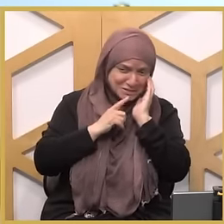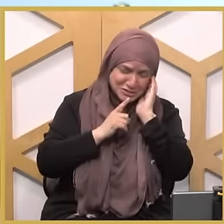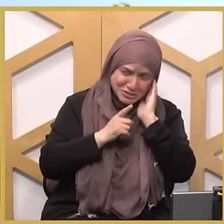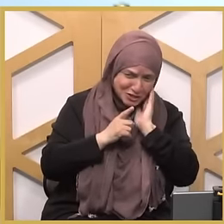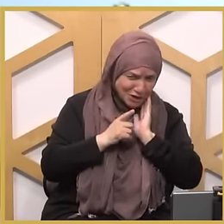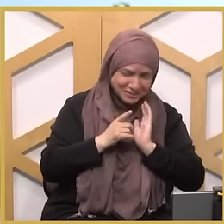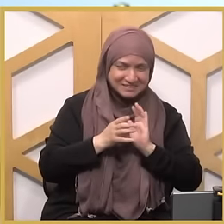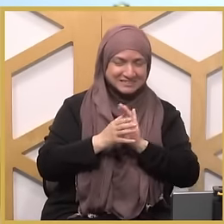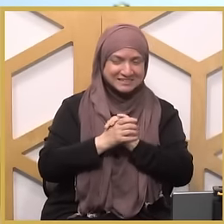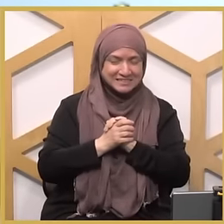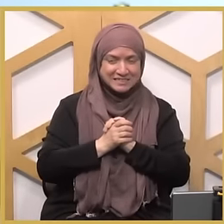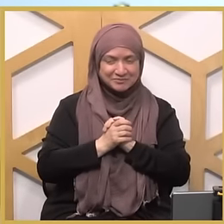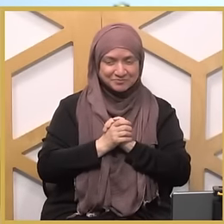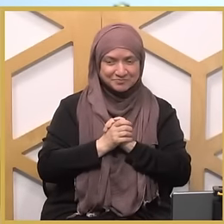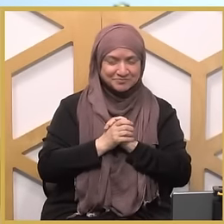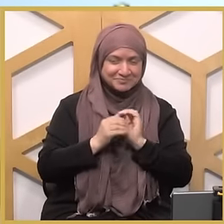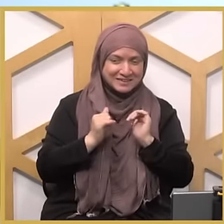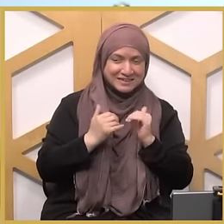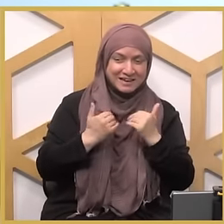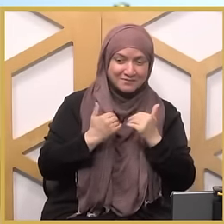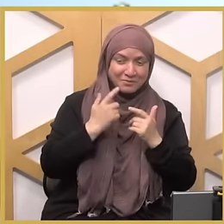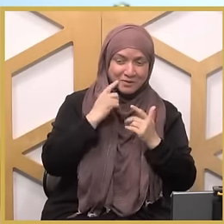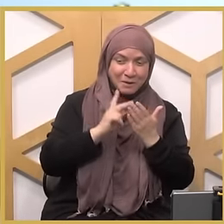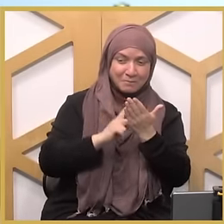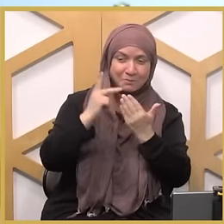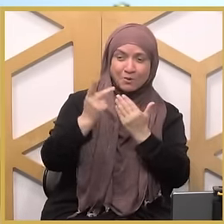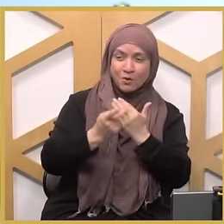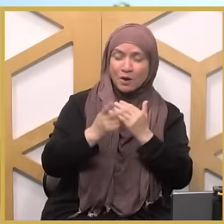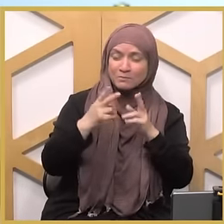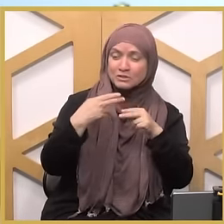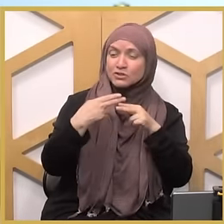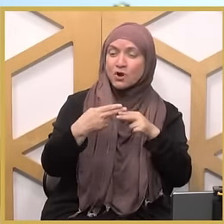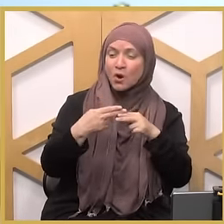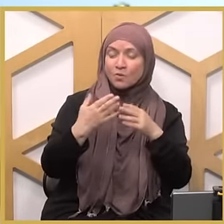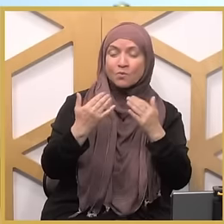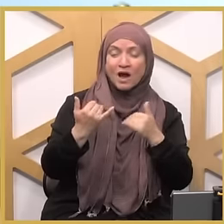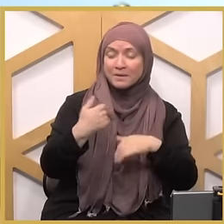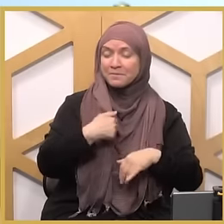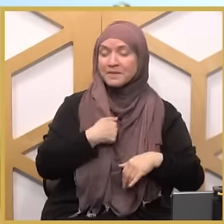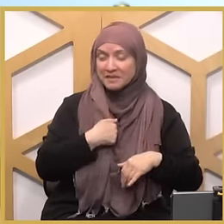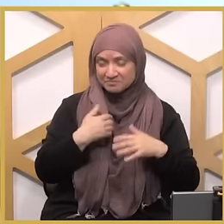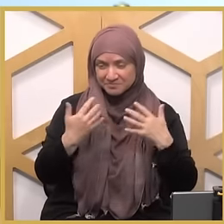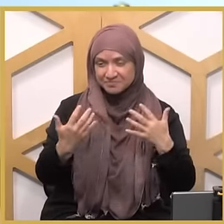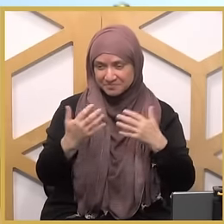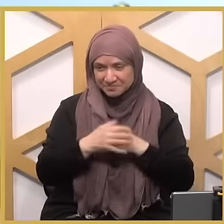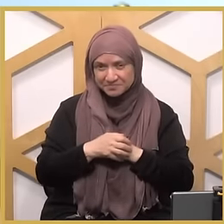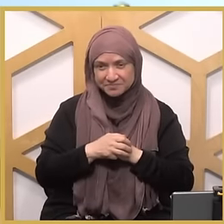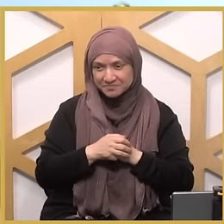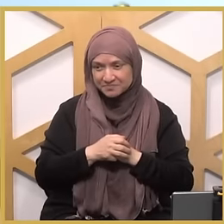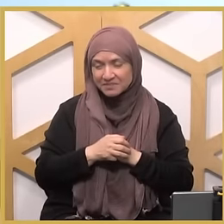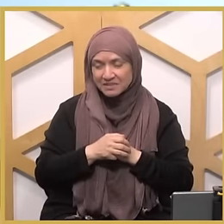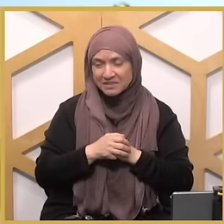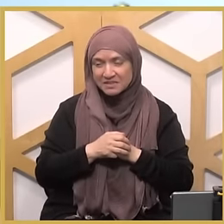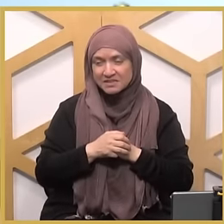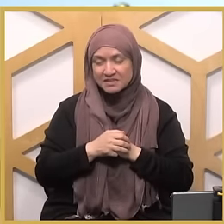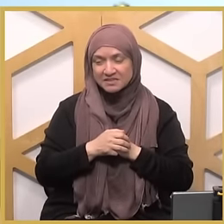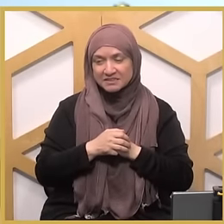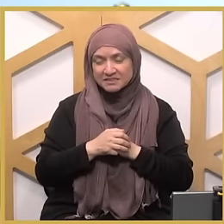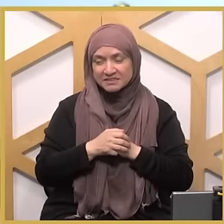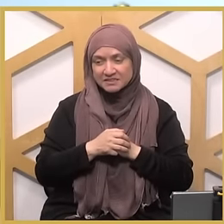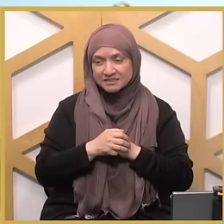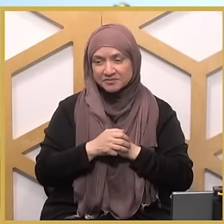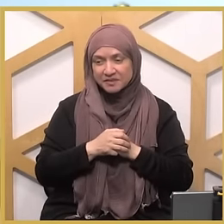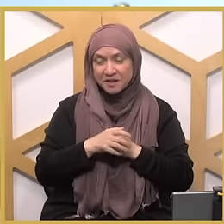Are You Really a Muslim? Because you got to ask yourself that question. The Prophet ﷺ gave you a cure for all of your falling away from